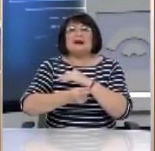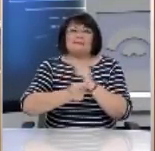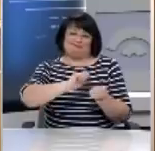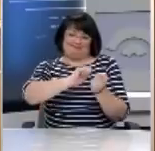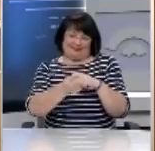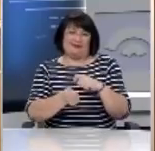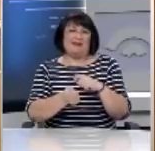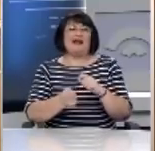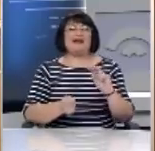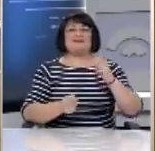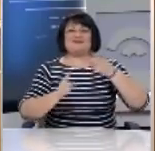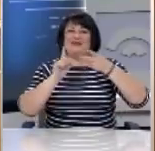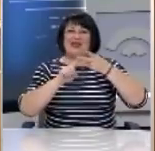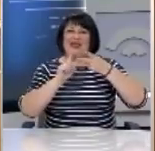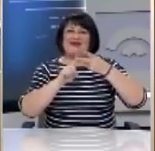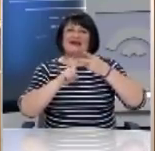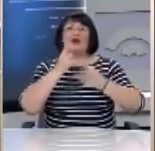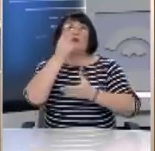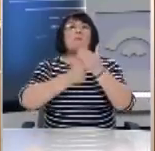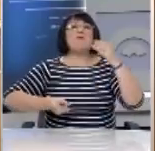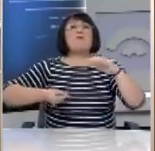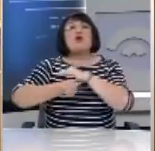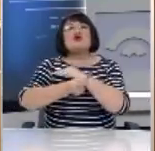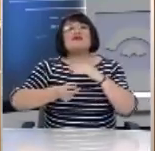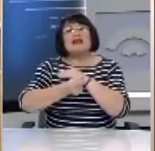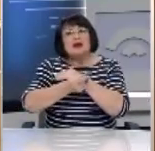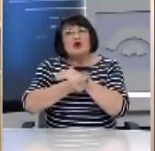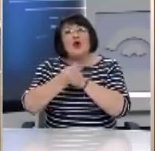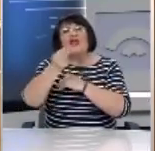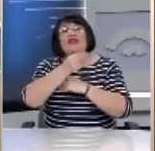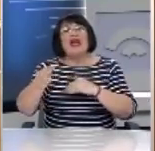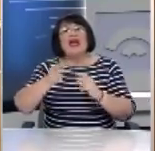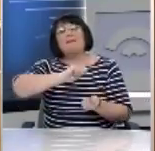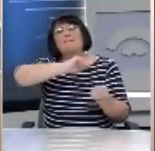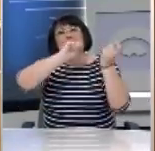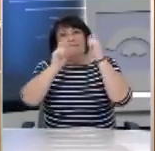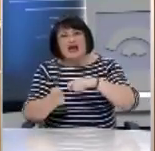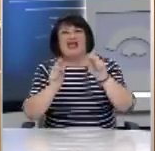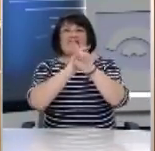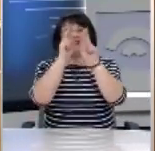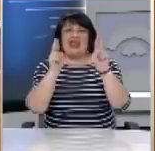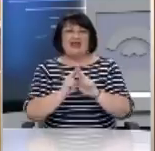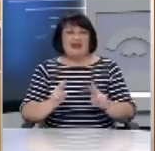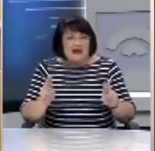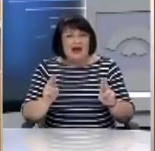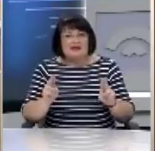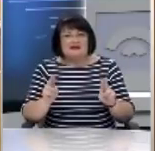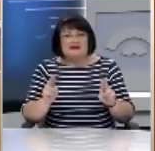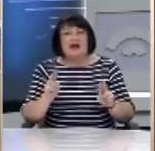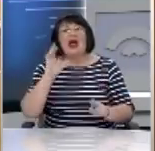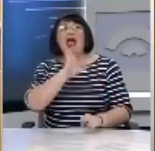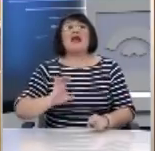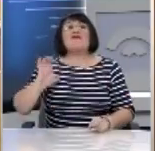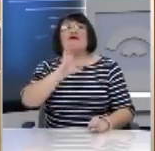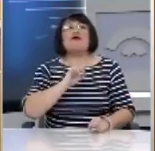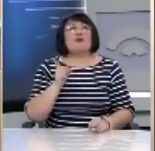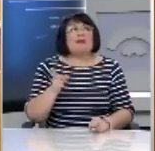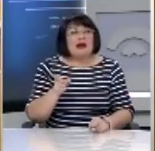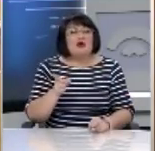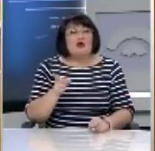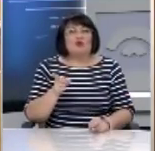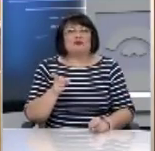ζήτημα από διεθνές, από ευρωπαϊκό, σε εθνικό ή ακόμη